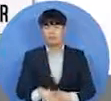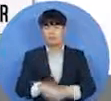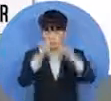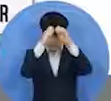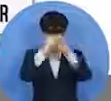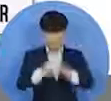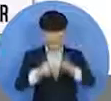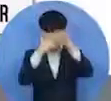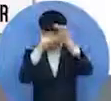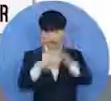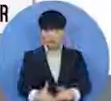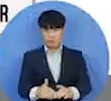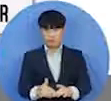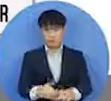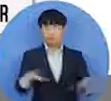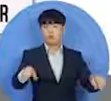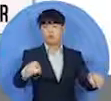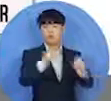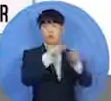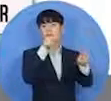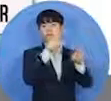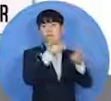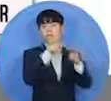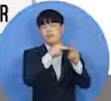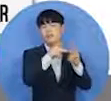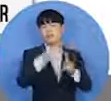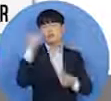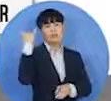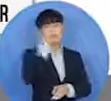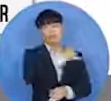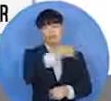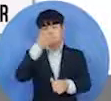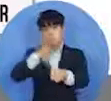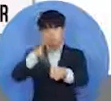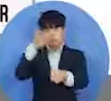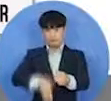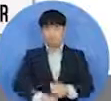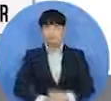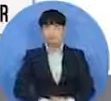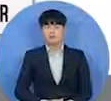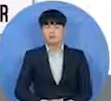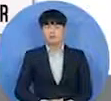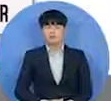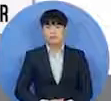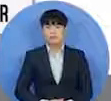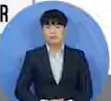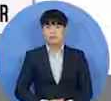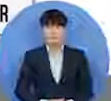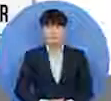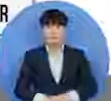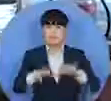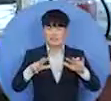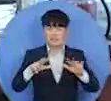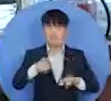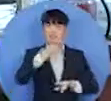시민은 누구나 참여 가능하며 자세한 사항은 천안시 일자리 종합지원센터로 문의하시면 됩니다.